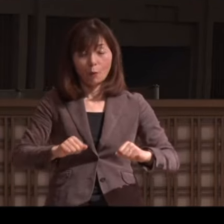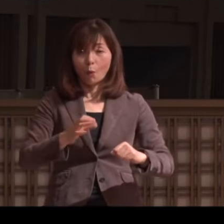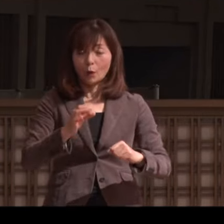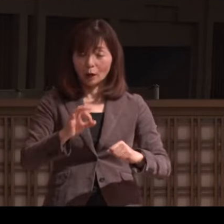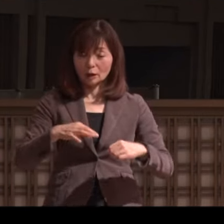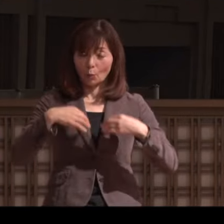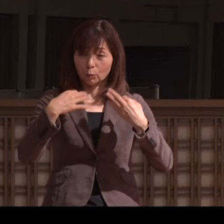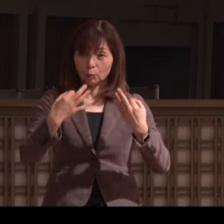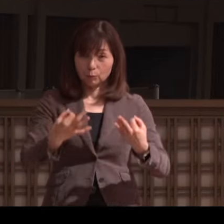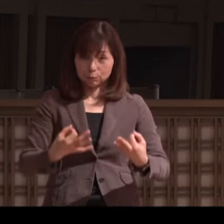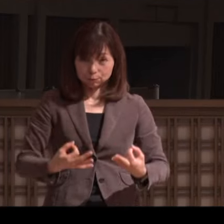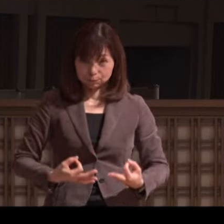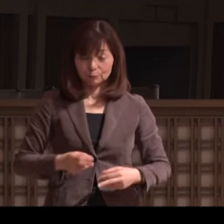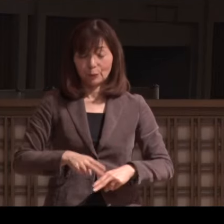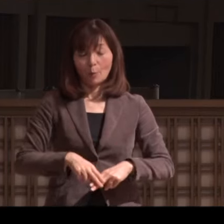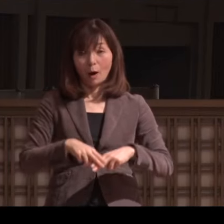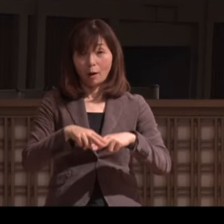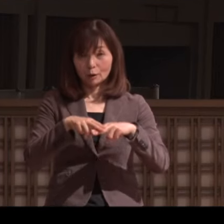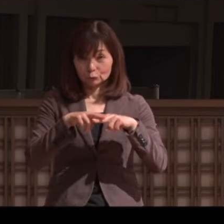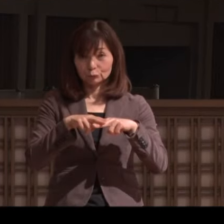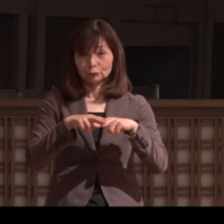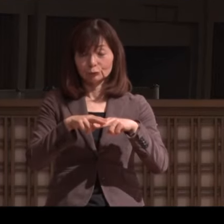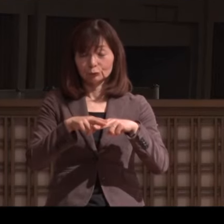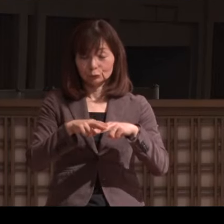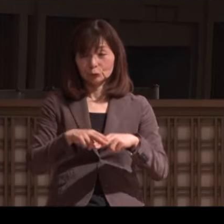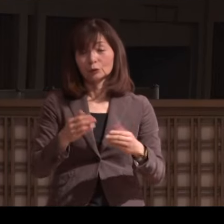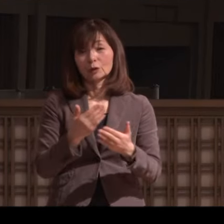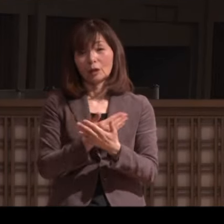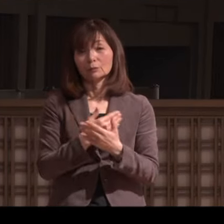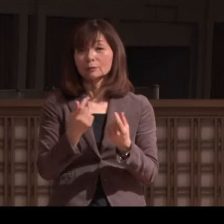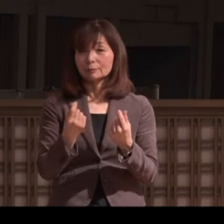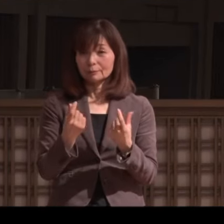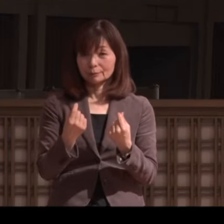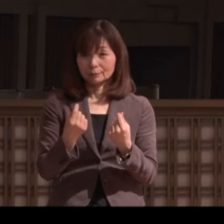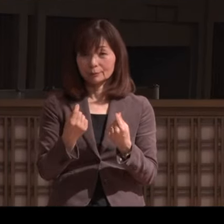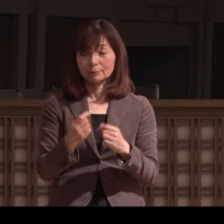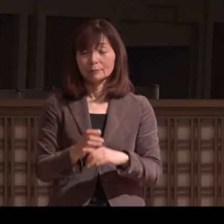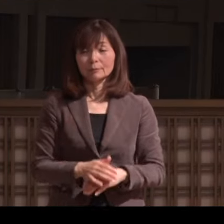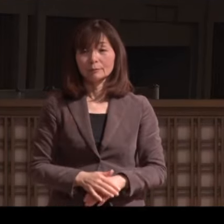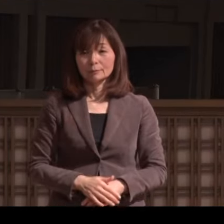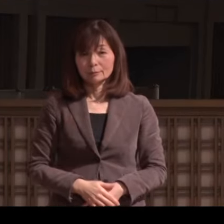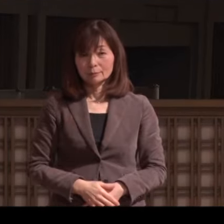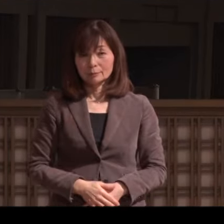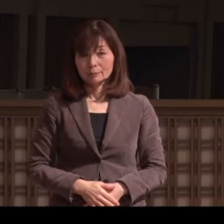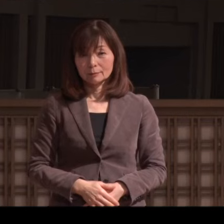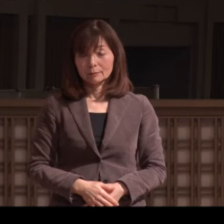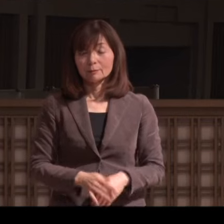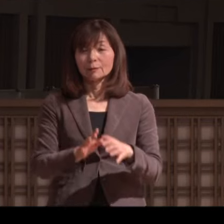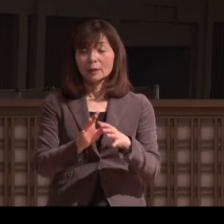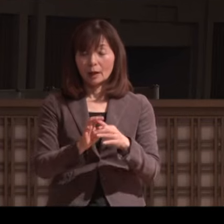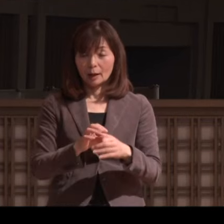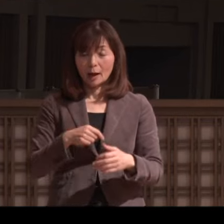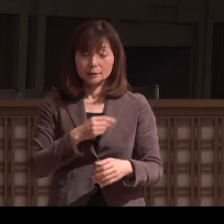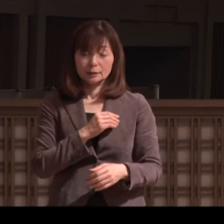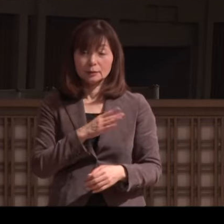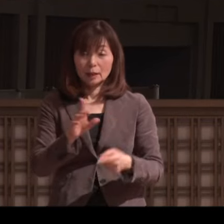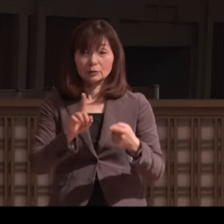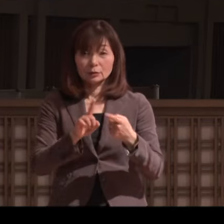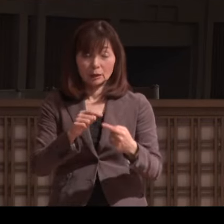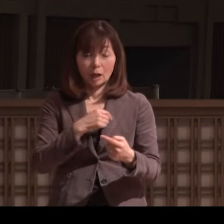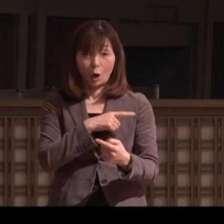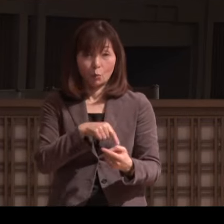使わないむしろじわじわはまっていくんじゃないのいうようなことになるわけですねだからもうこの自発的な思い